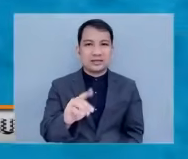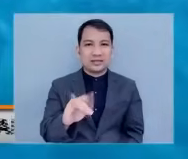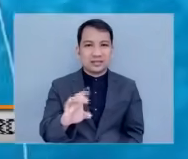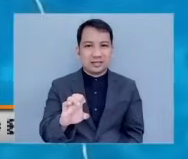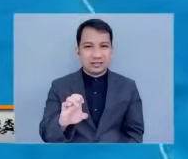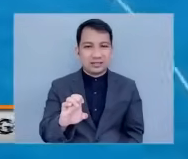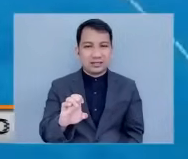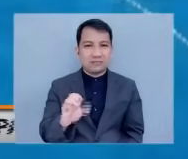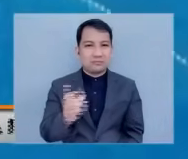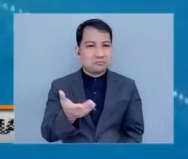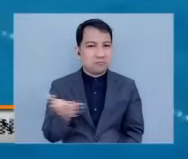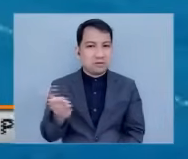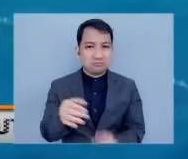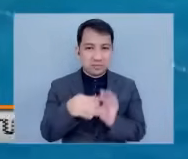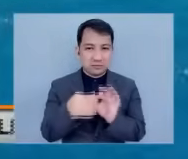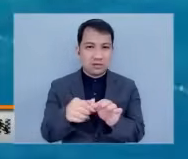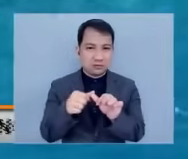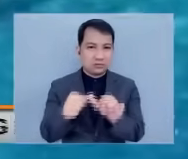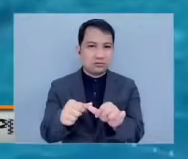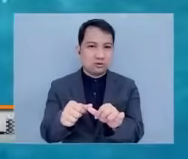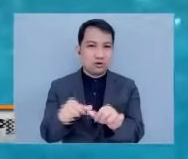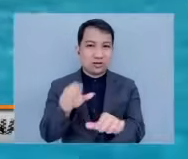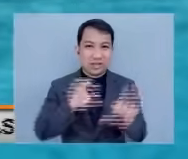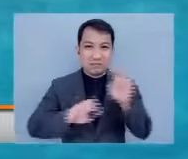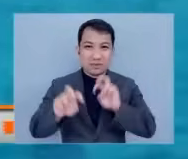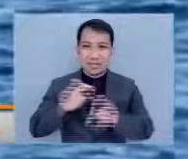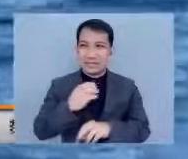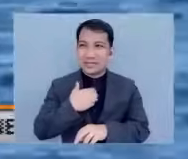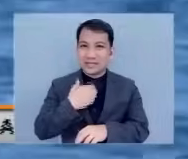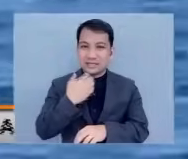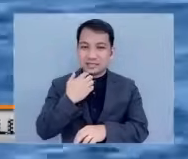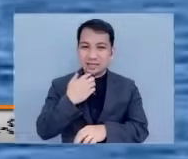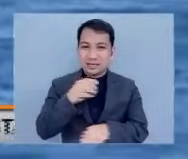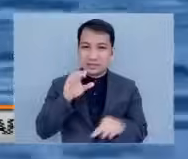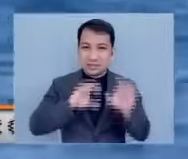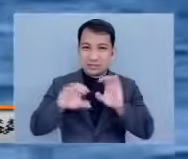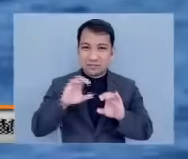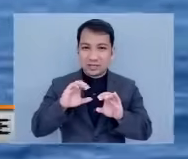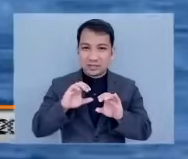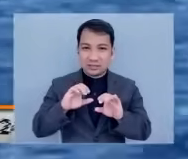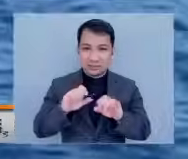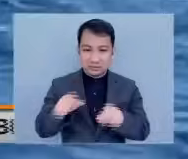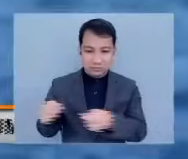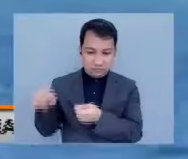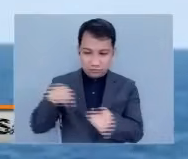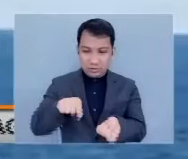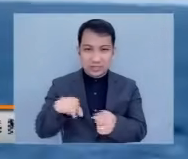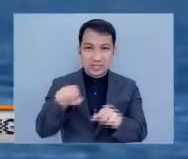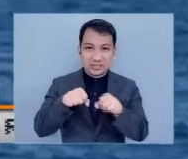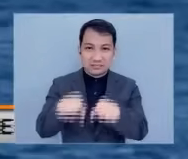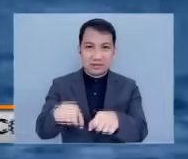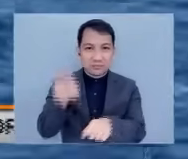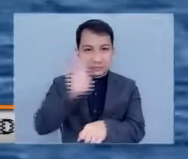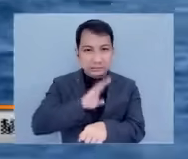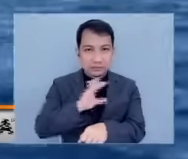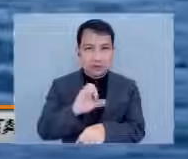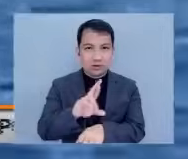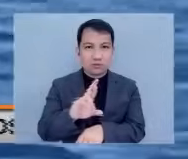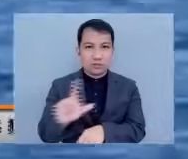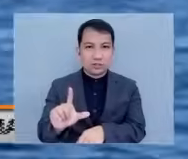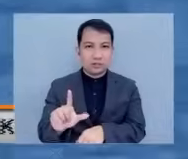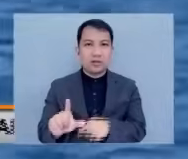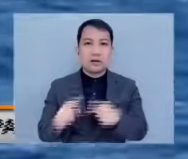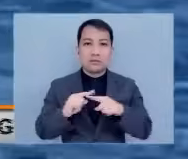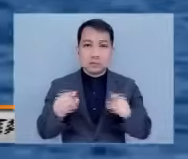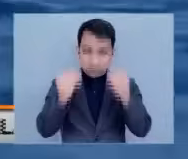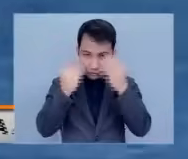nito, patuloy na hinihikayat ng pamahalaan ng mga Pilipinong mangingisda na pumalaot sa Bajo de Masinloc at ibang bahagi ng West Philippine